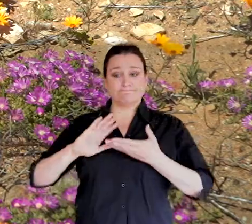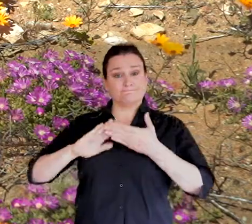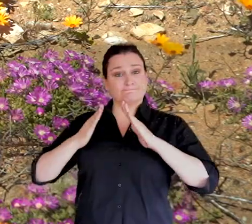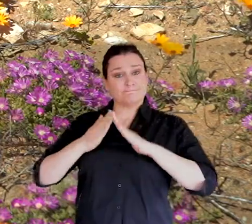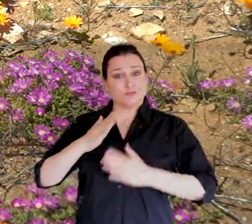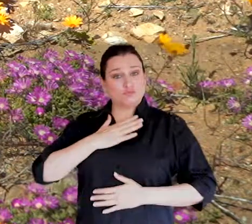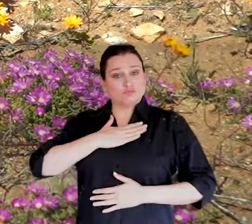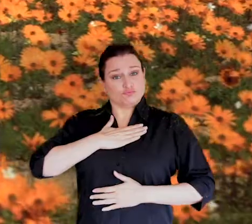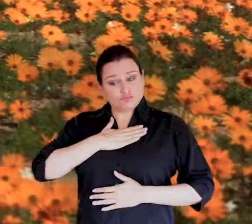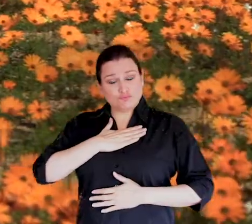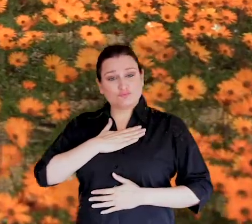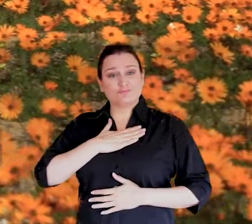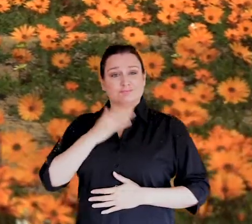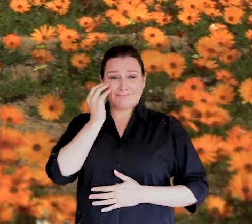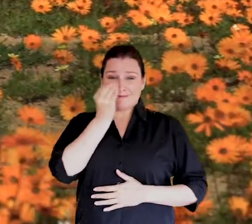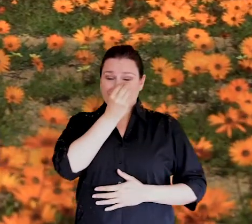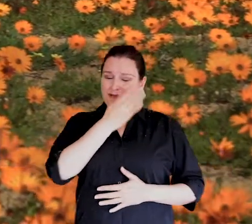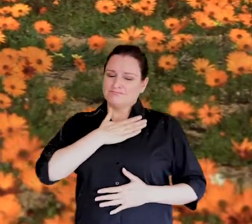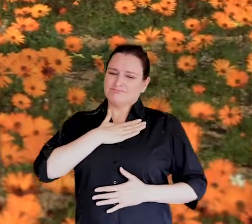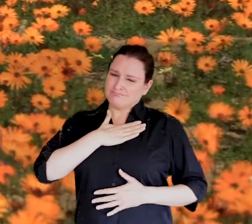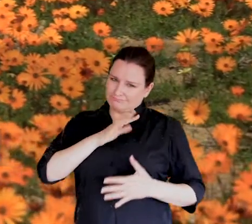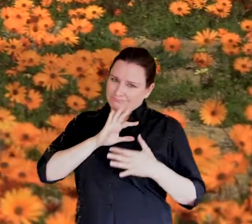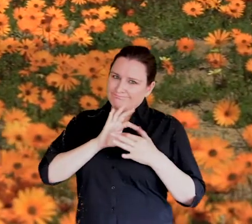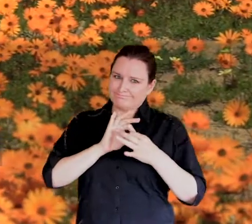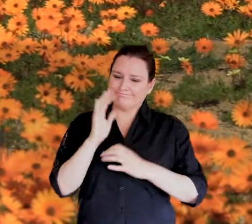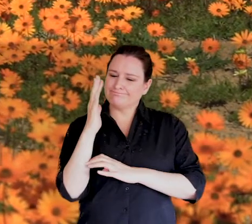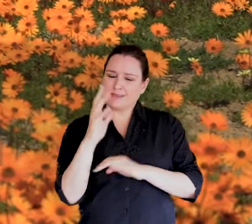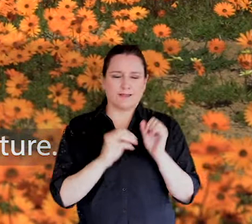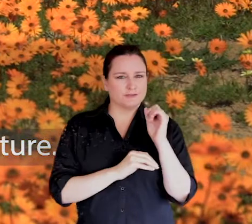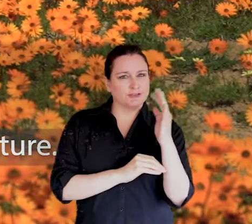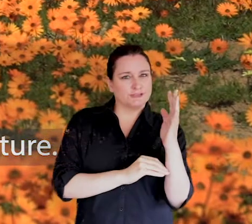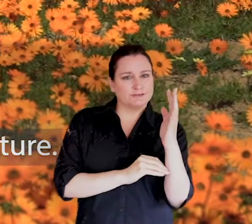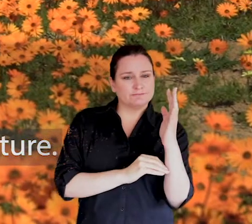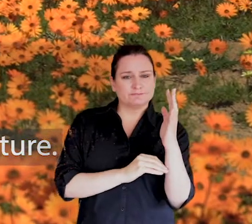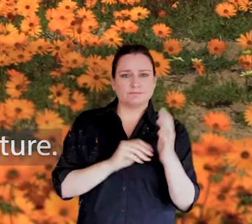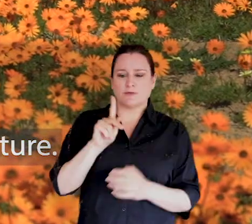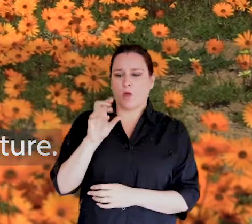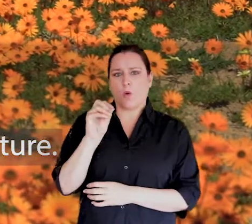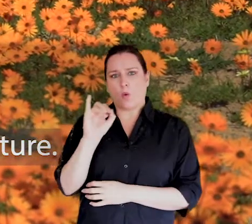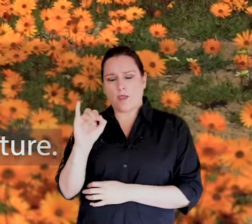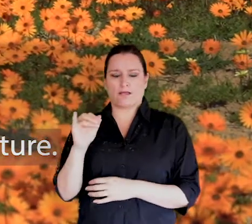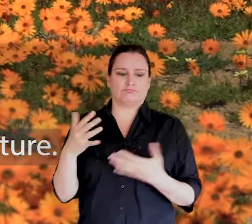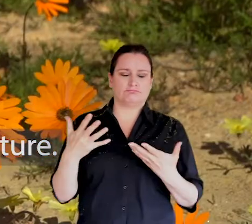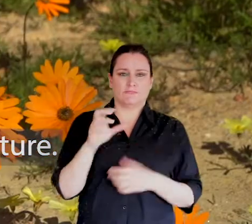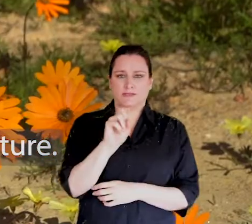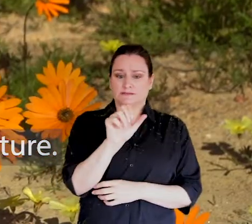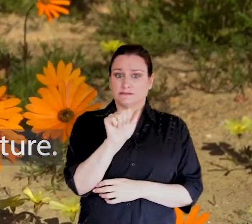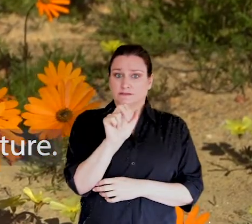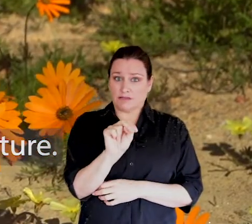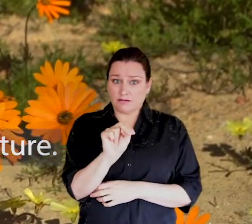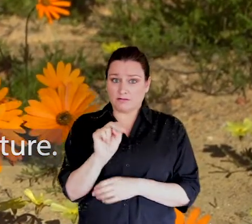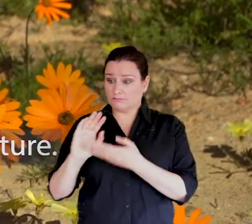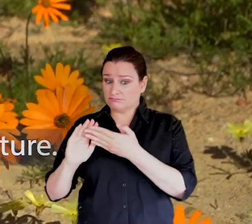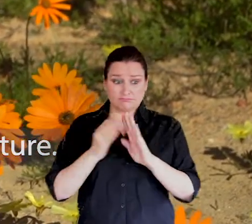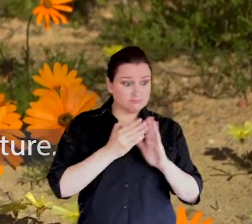Ons nasie is baie aan die natuur ook gekoppel. Die kooi en saammense het 'n